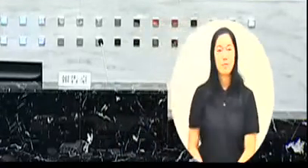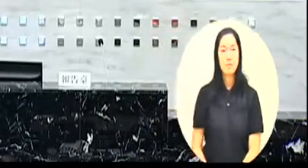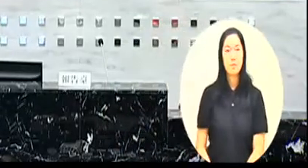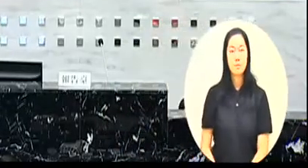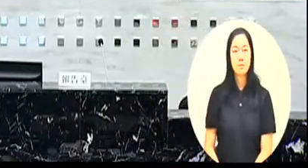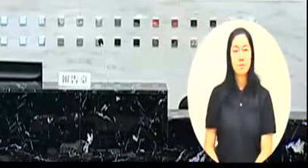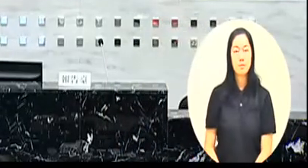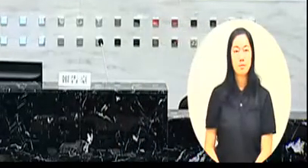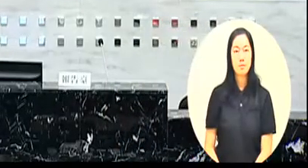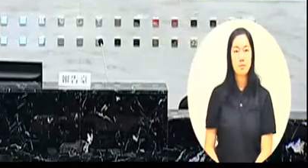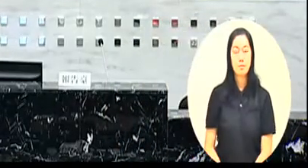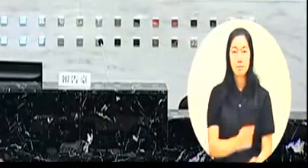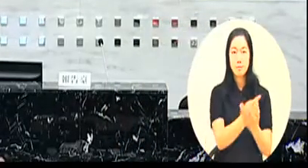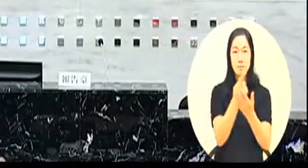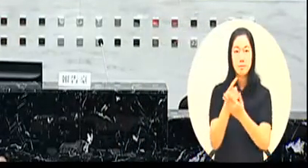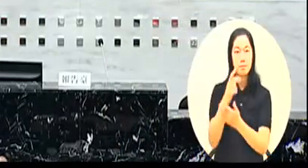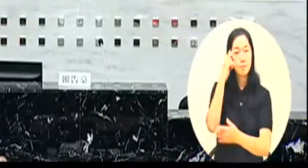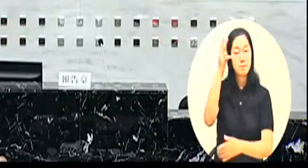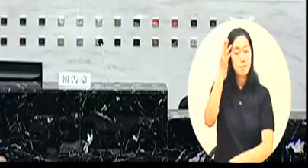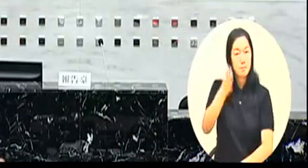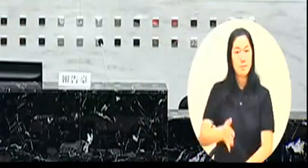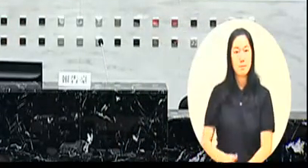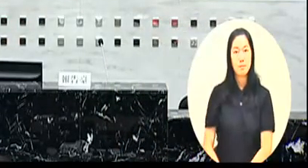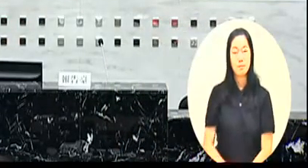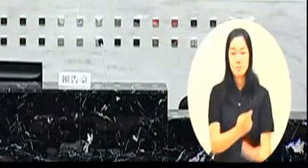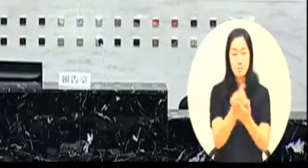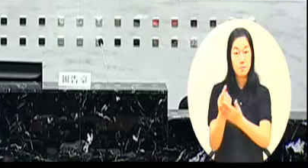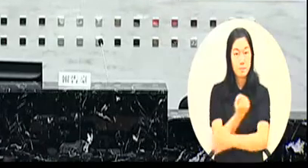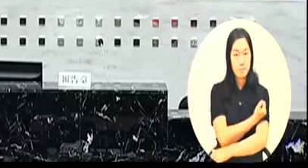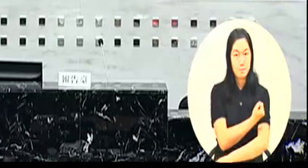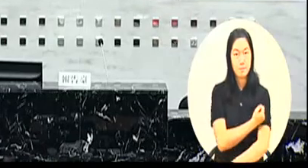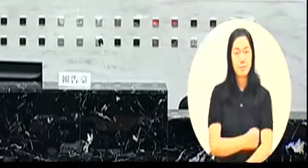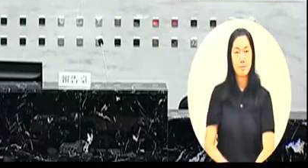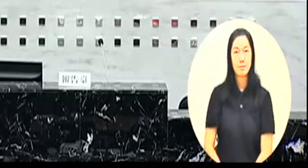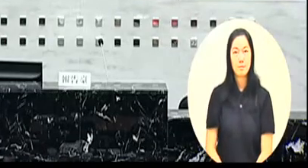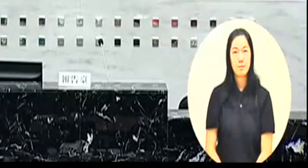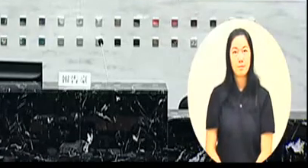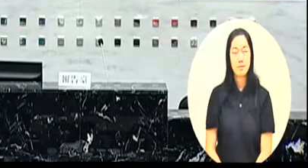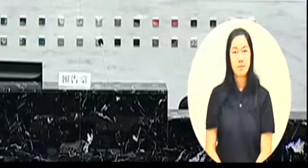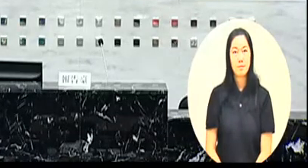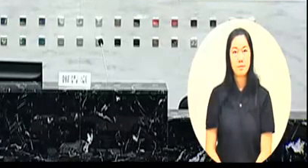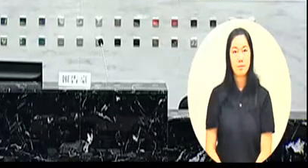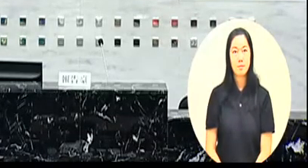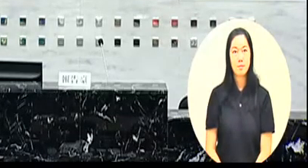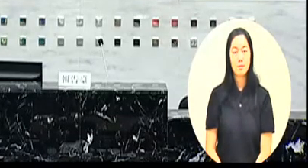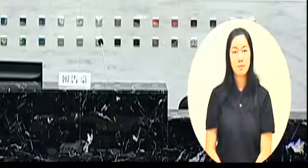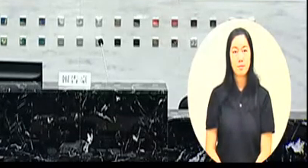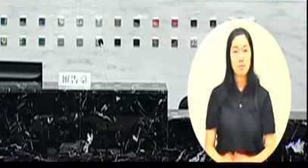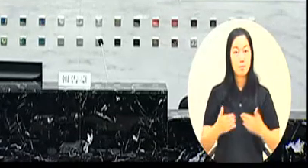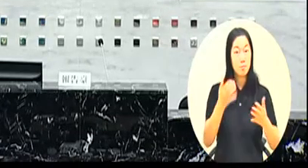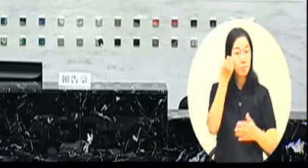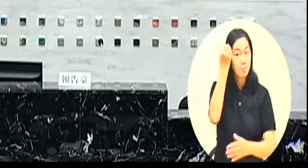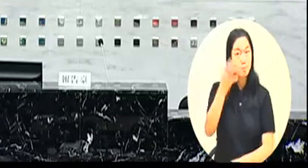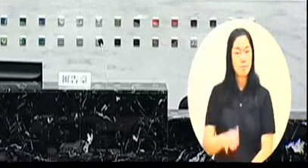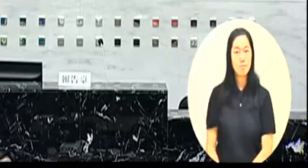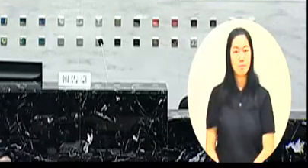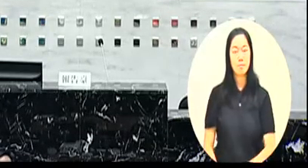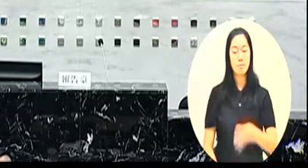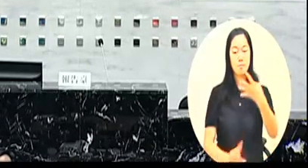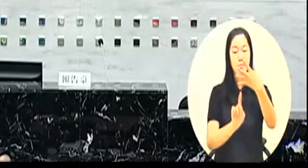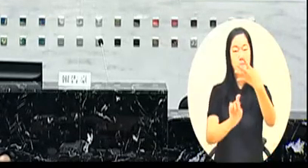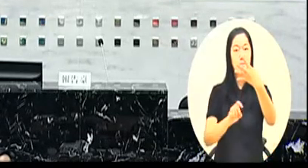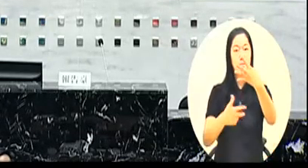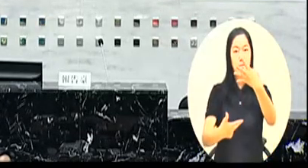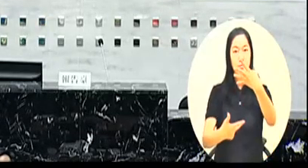哈。各位两天半来哦，大家都很辛苦哈，辛苦大家了。那不要忘了哈，